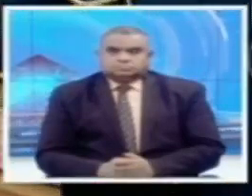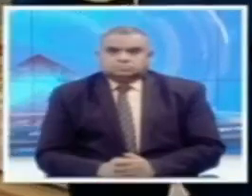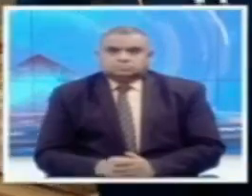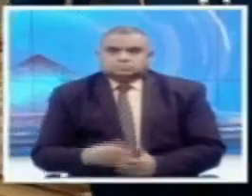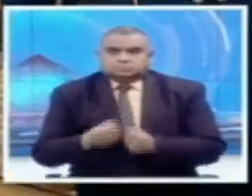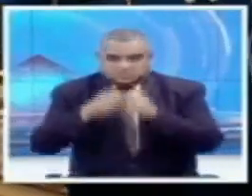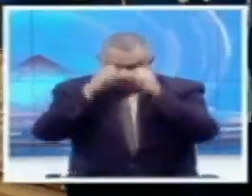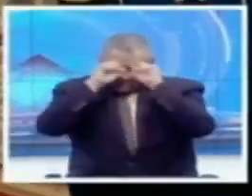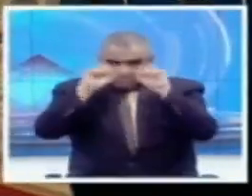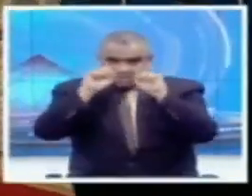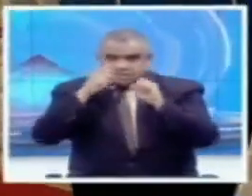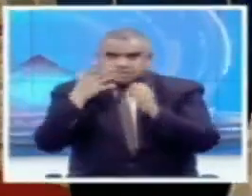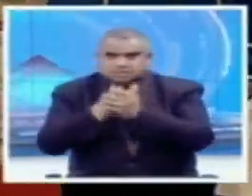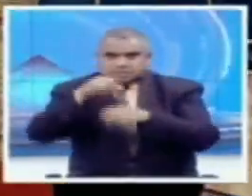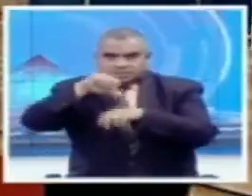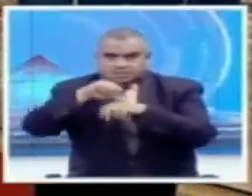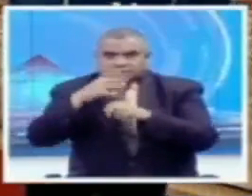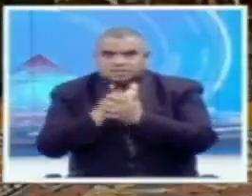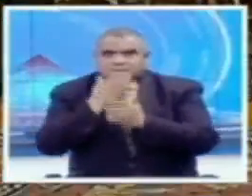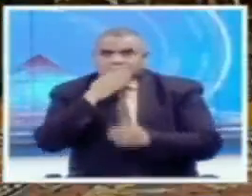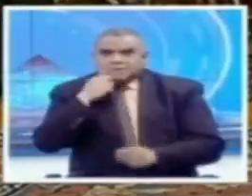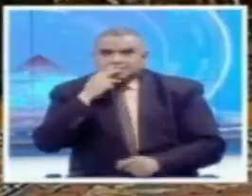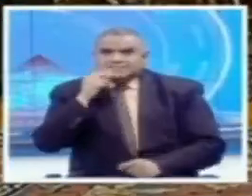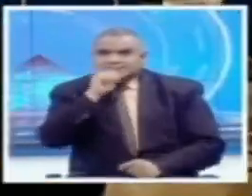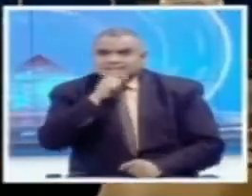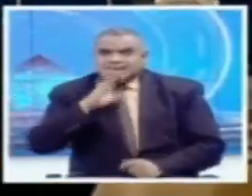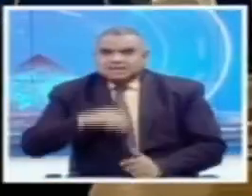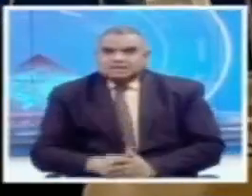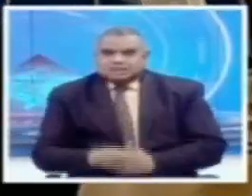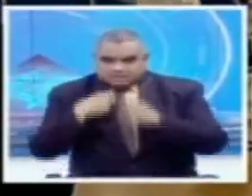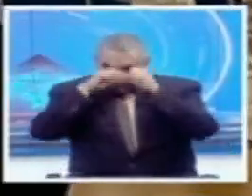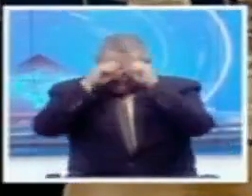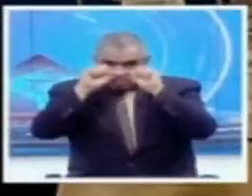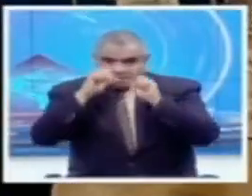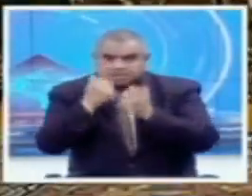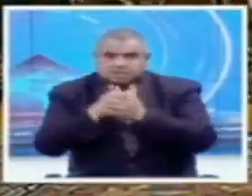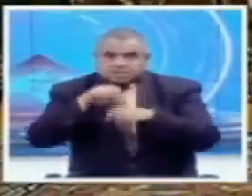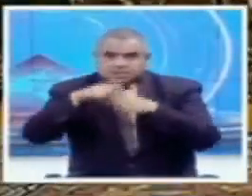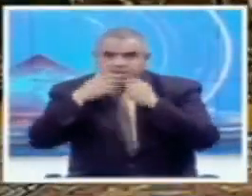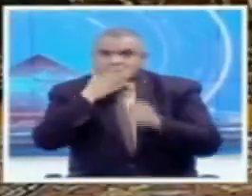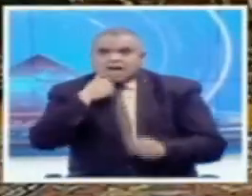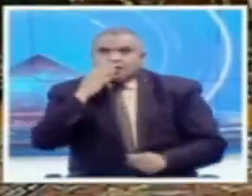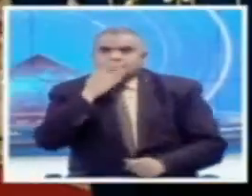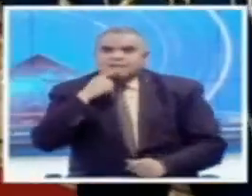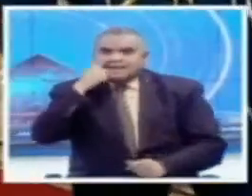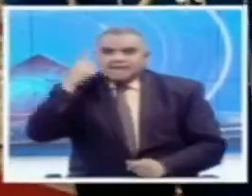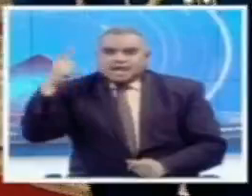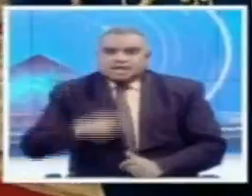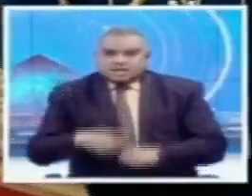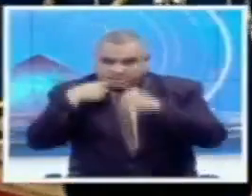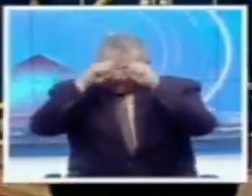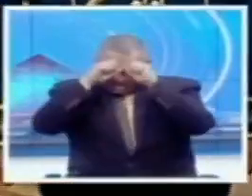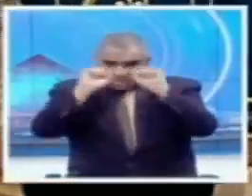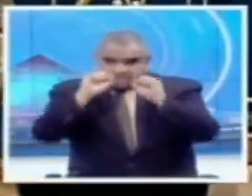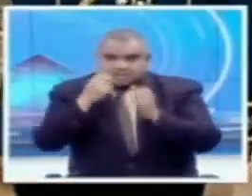سعادة سفير الجمهورية الفرنسية، سعادة سفير جمهورية أرمينيا، سعادة